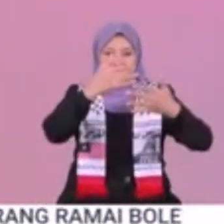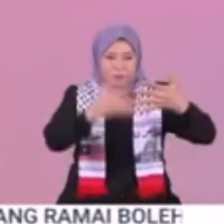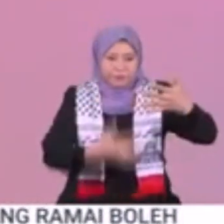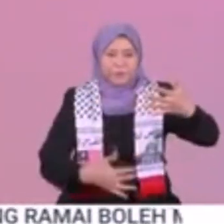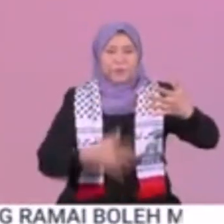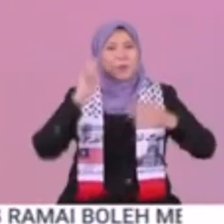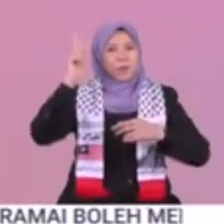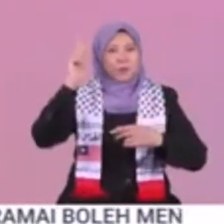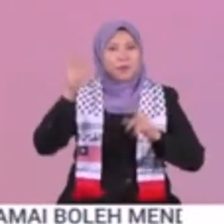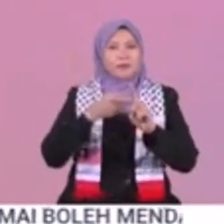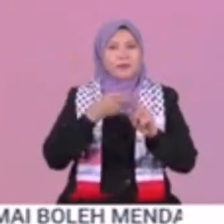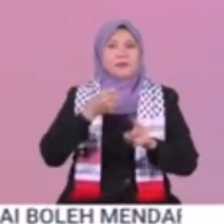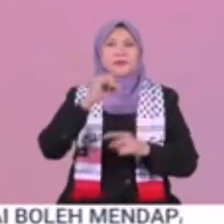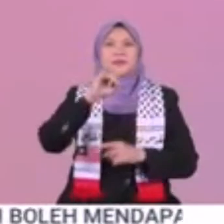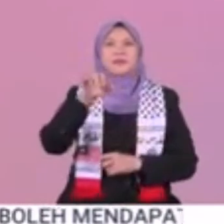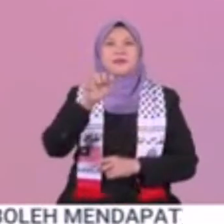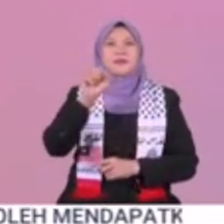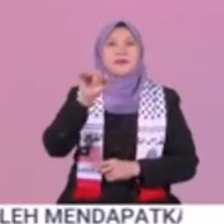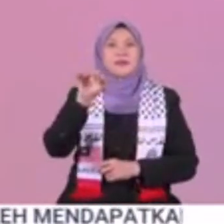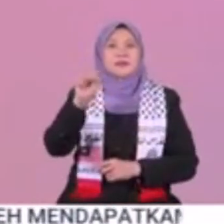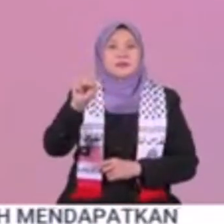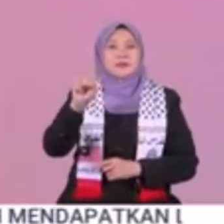diterbitkan Jabatan Agama Islam Selangor JAIS.